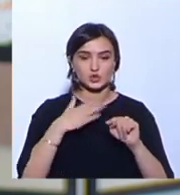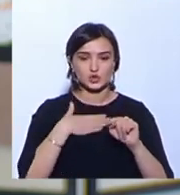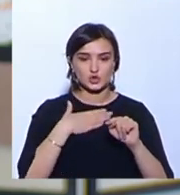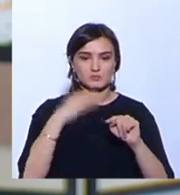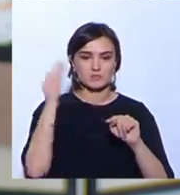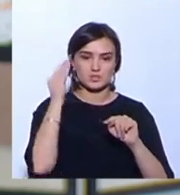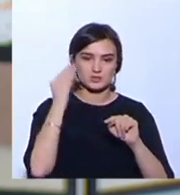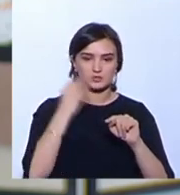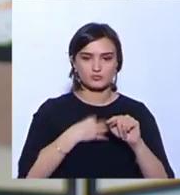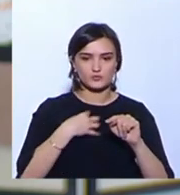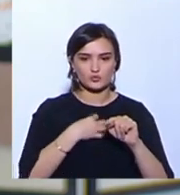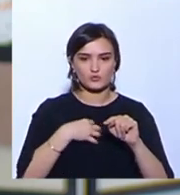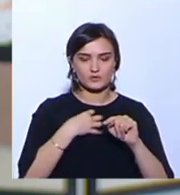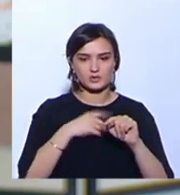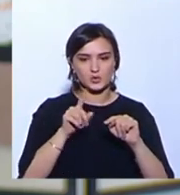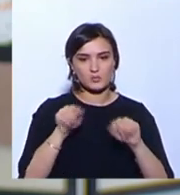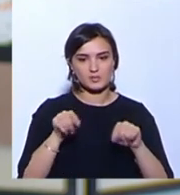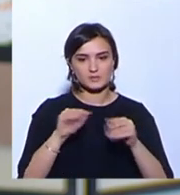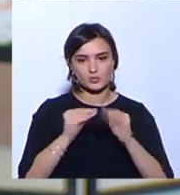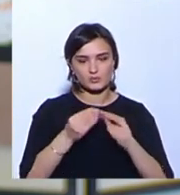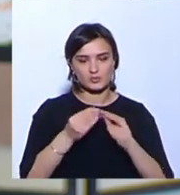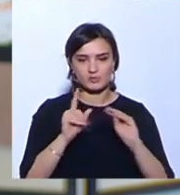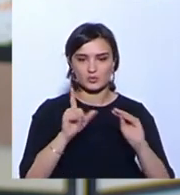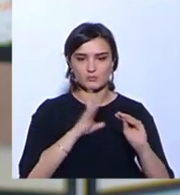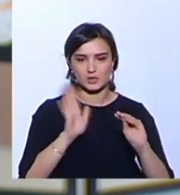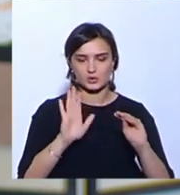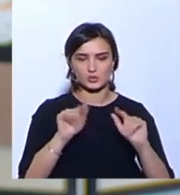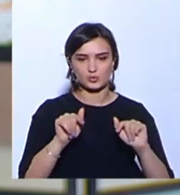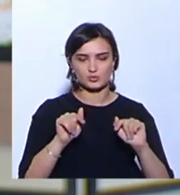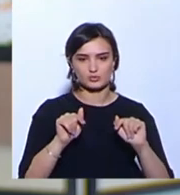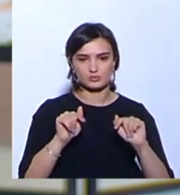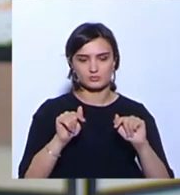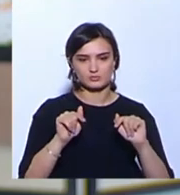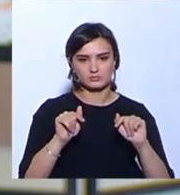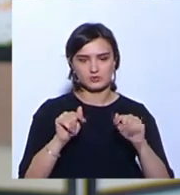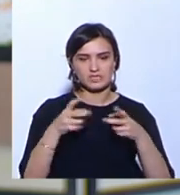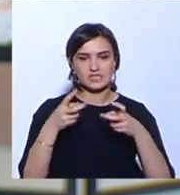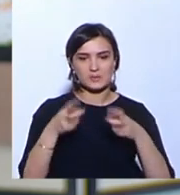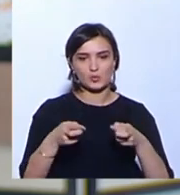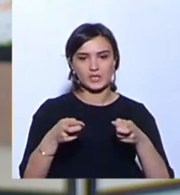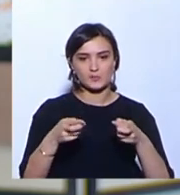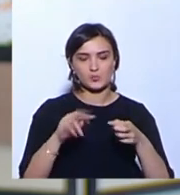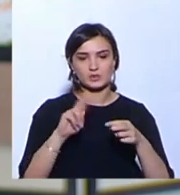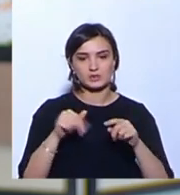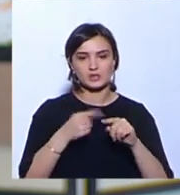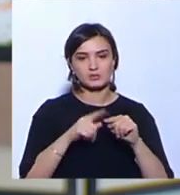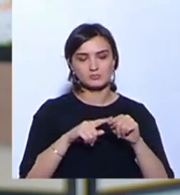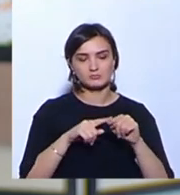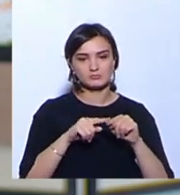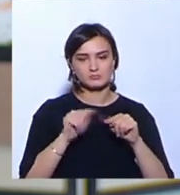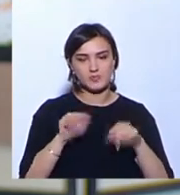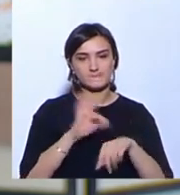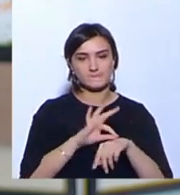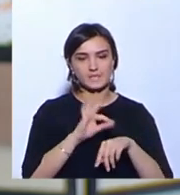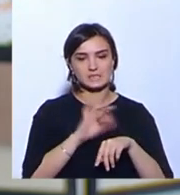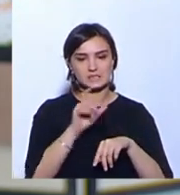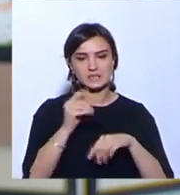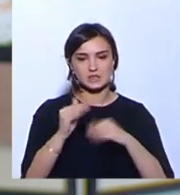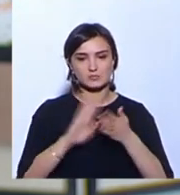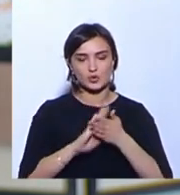ჩემი აზრით მნიშვნელოვანია, რომ ეს პრობლემა არ იყოს ტაბუიზირებული და